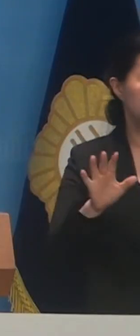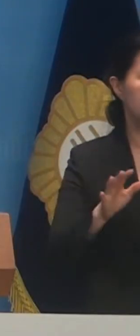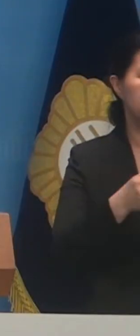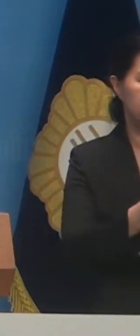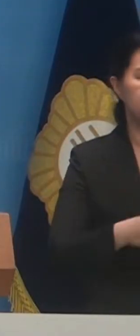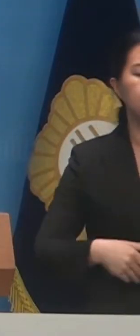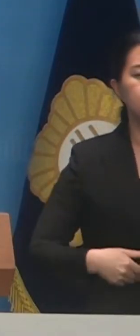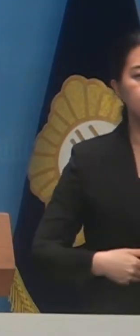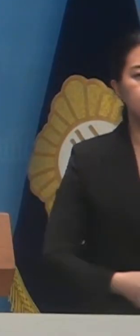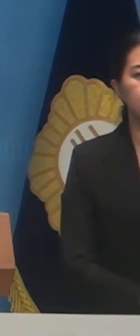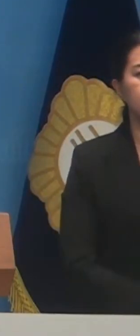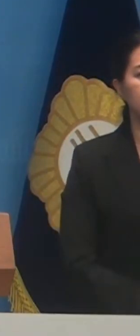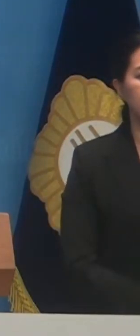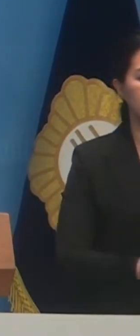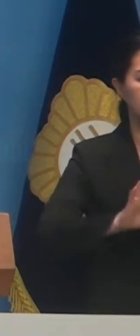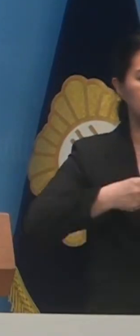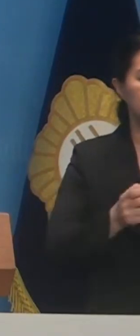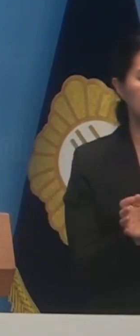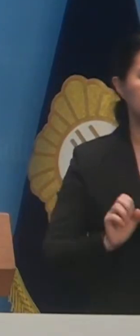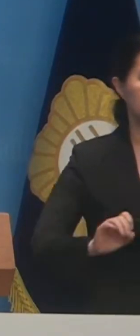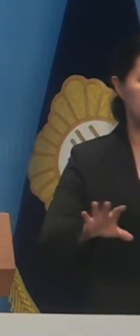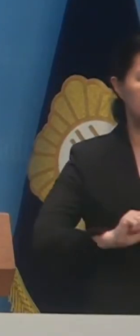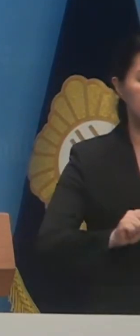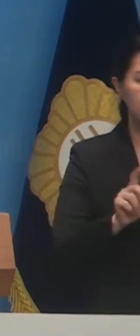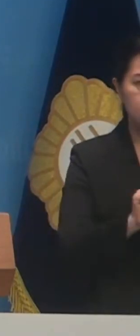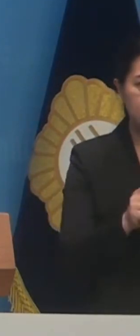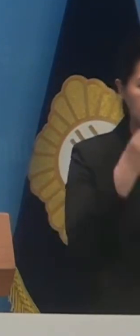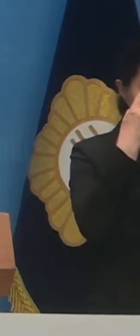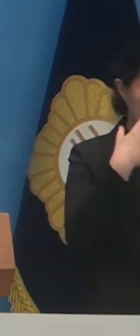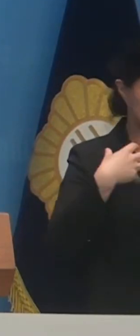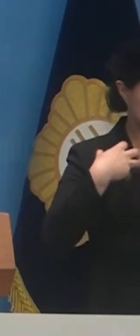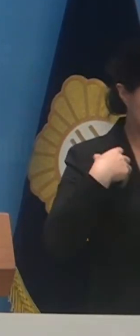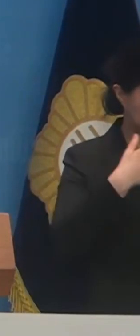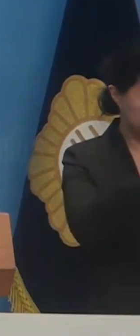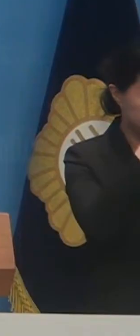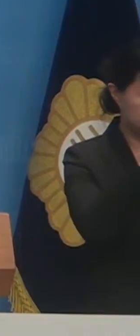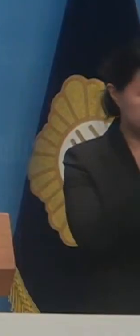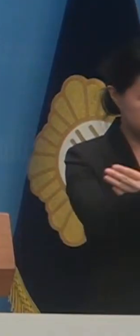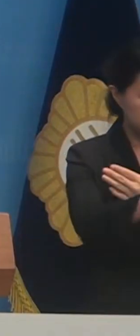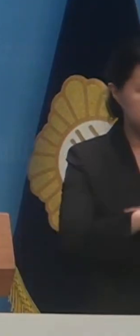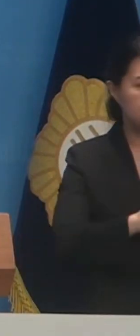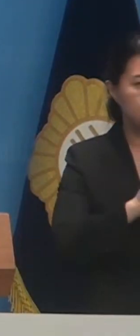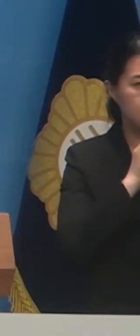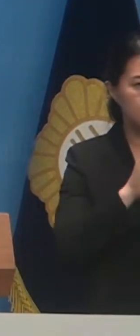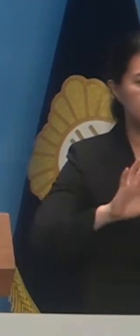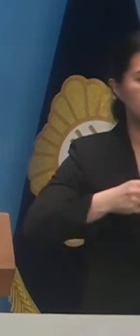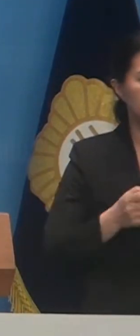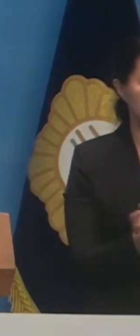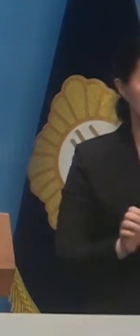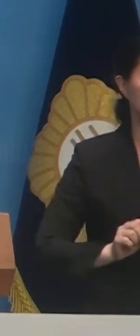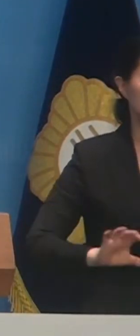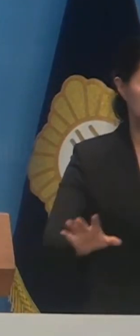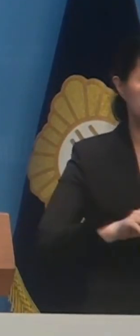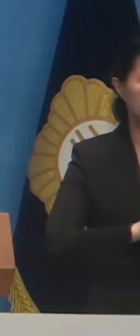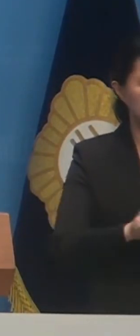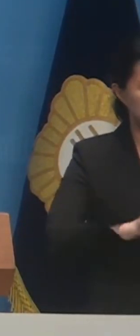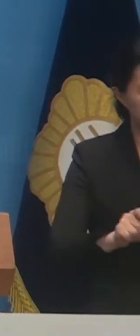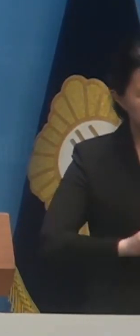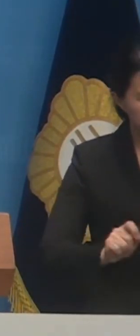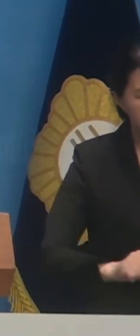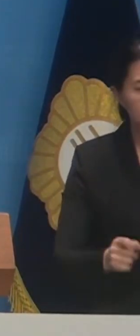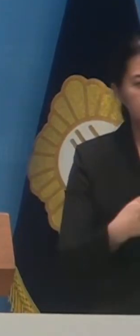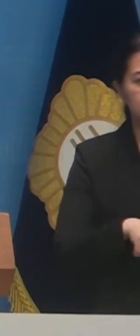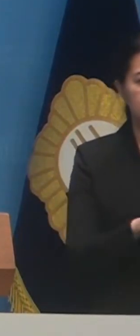것입니다. 국민의힘 해체행동은 새 정부 탄생 후 대대적인 국민의힘 해산 청구 서명운동을 전개하기